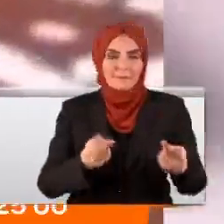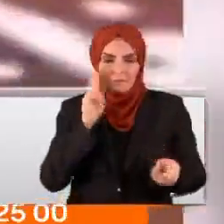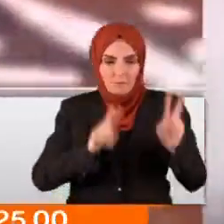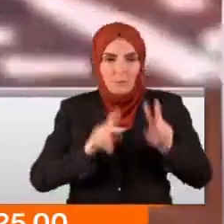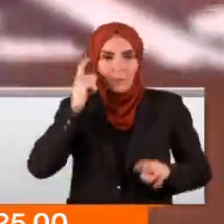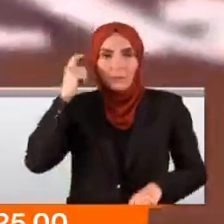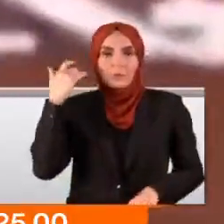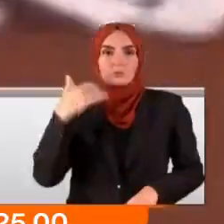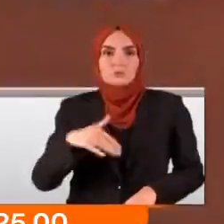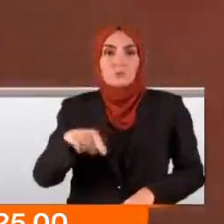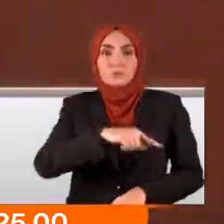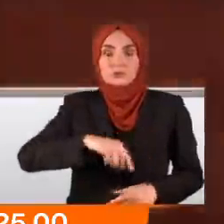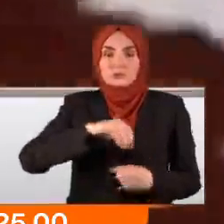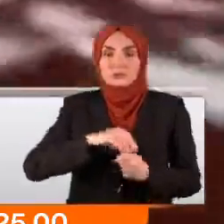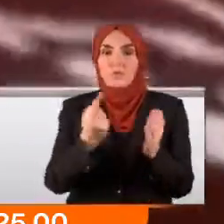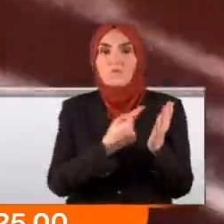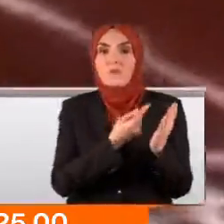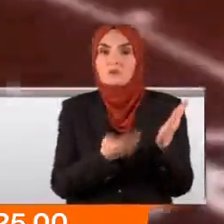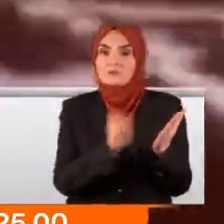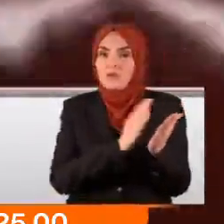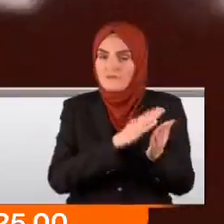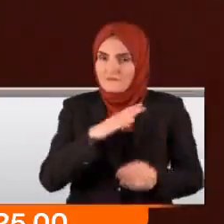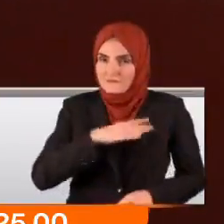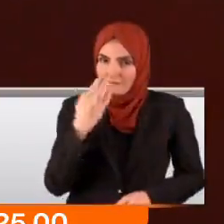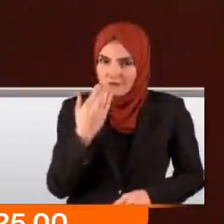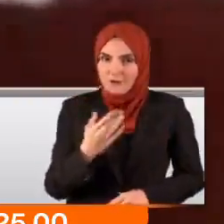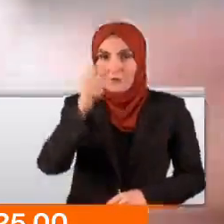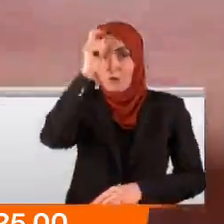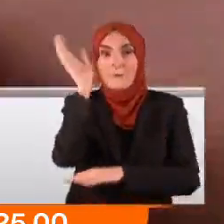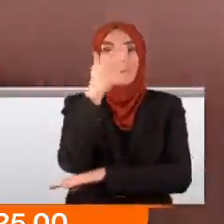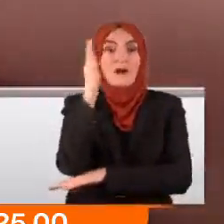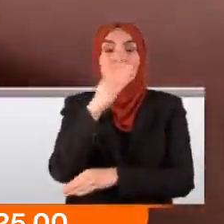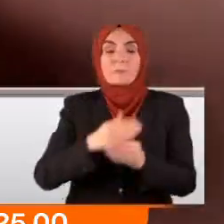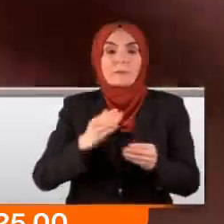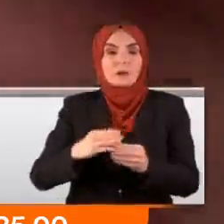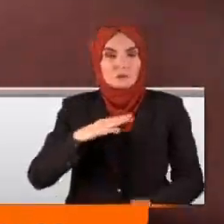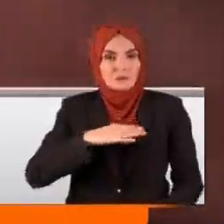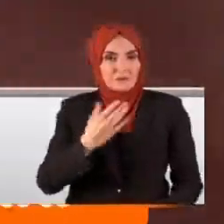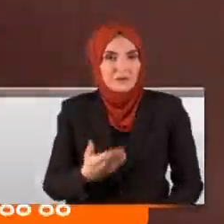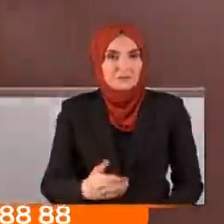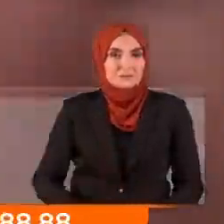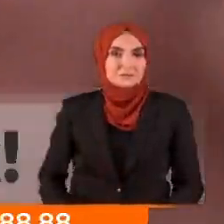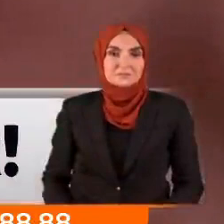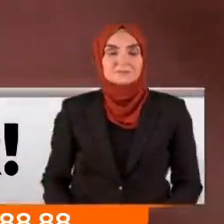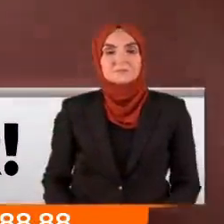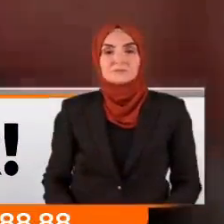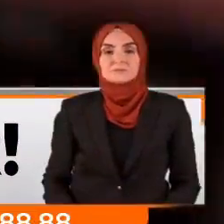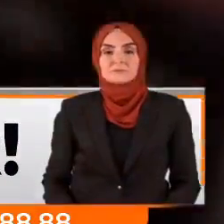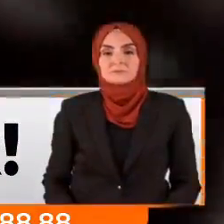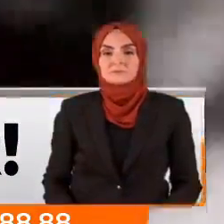Çünkü aralarında hem Kur'an'dan sayfalar hem de Türk bayrağı parçaları vardı. Orada da var değil mi? Hepsi. Bu hep